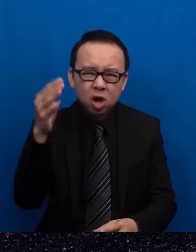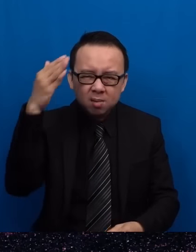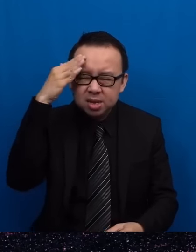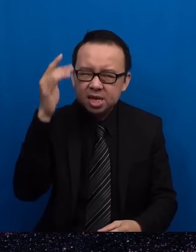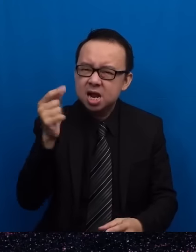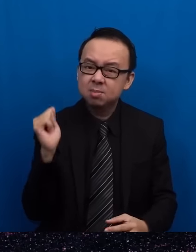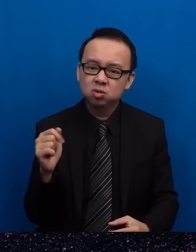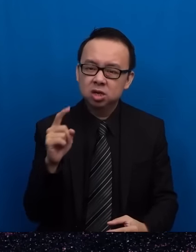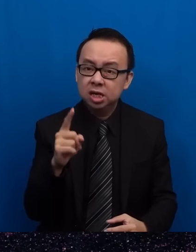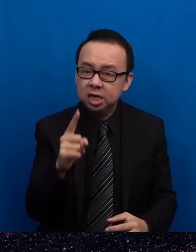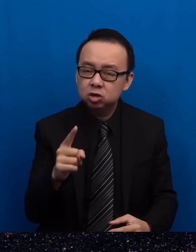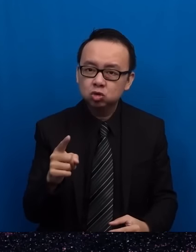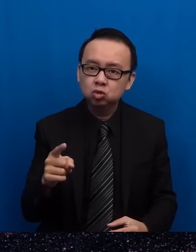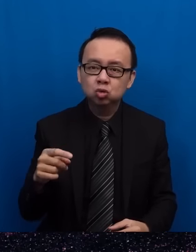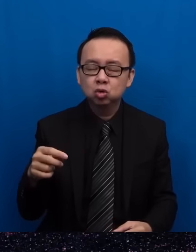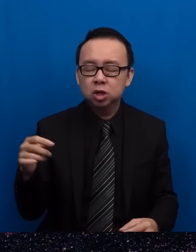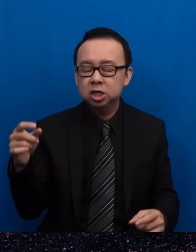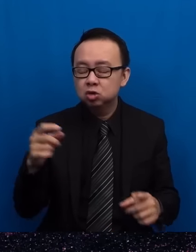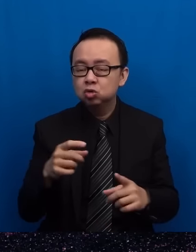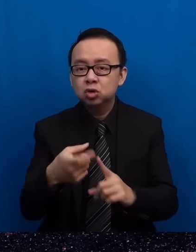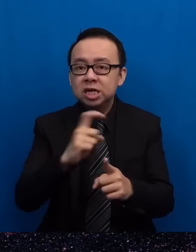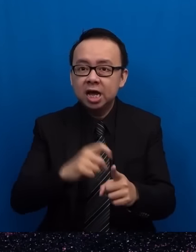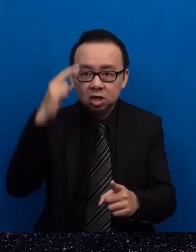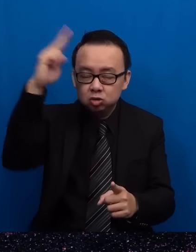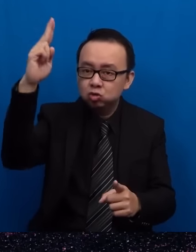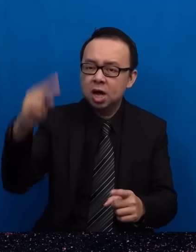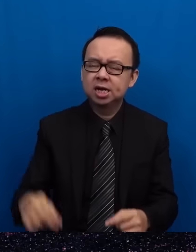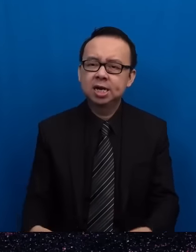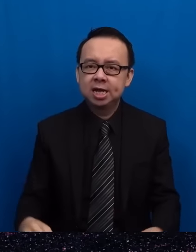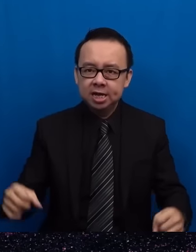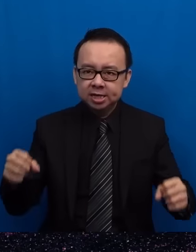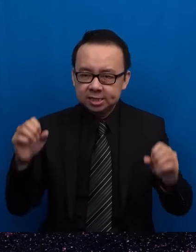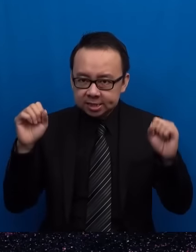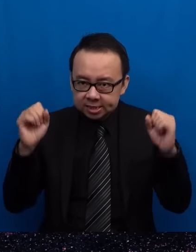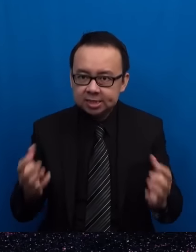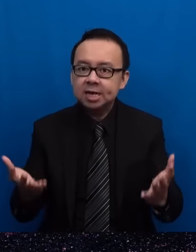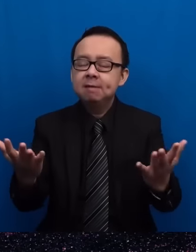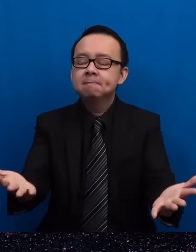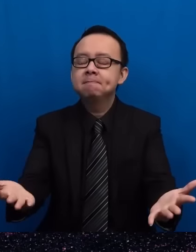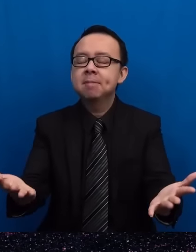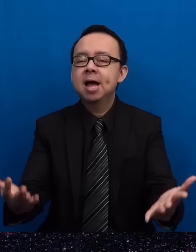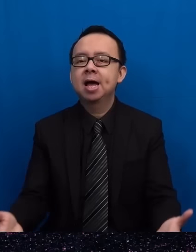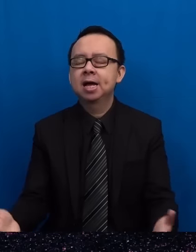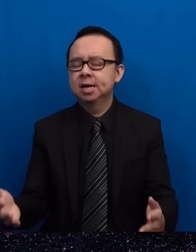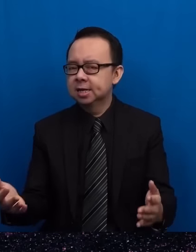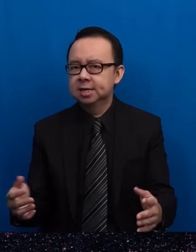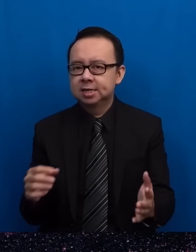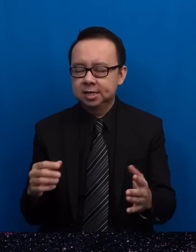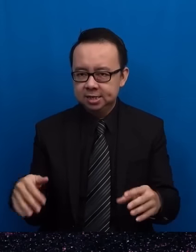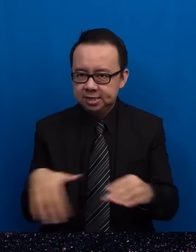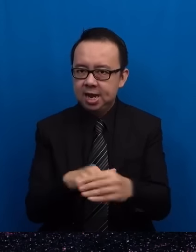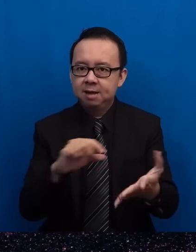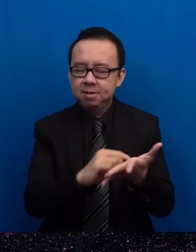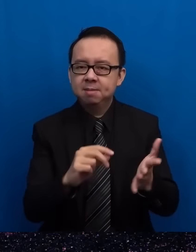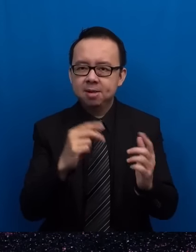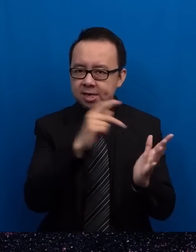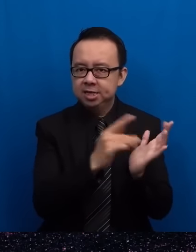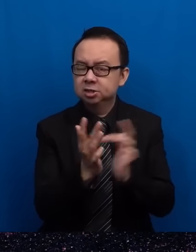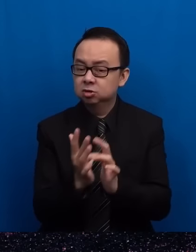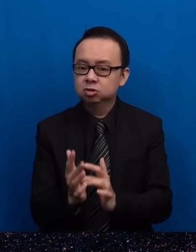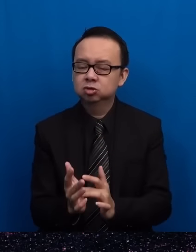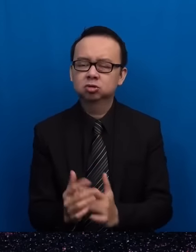Anda. Ini adalah nubuatan yang Anda terima. Receive in the name of Jesus. Terima kasih Tuhan. Kasih tepuk tangan untuk Tuhan Yesus.